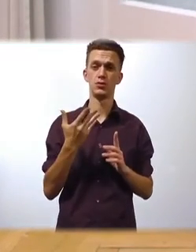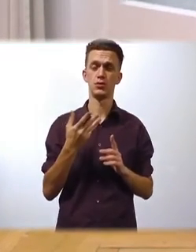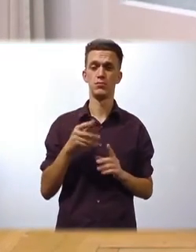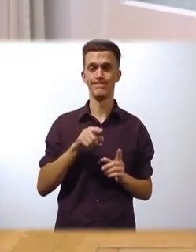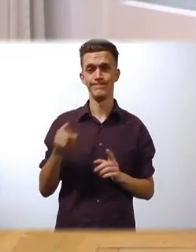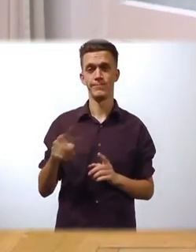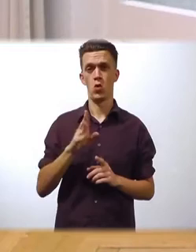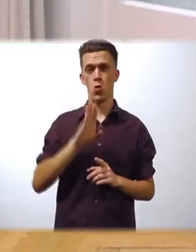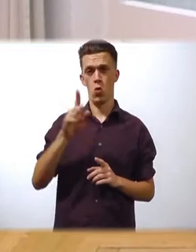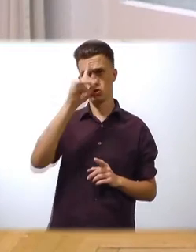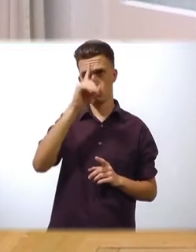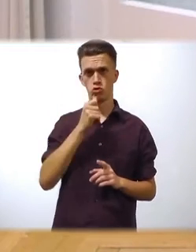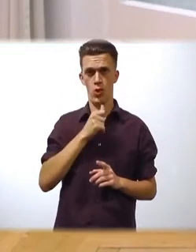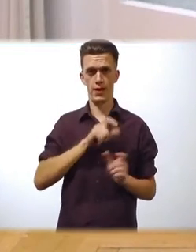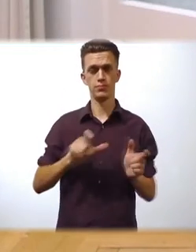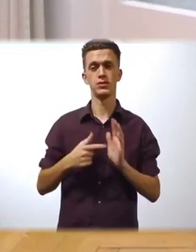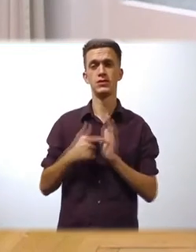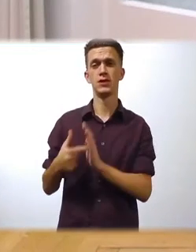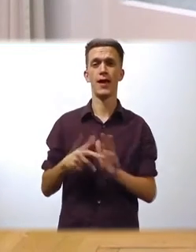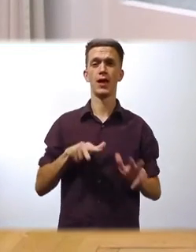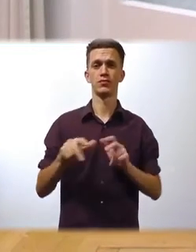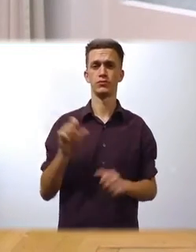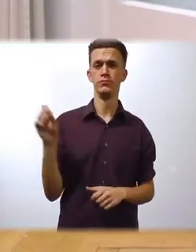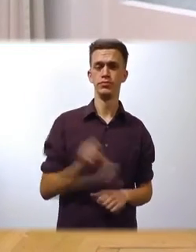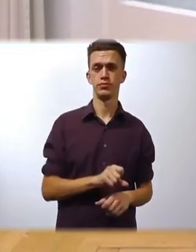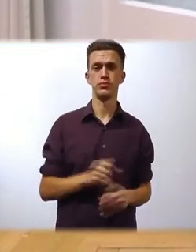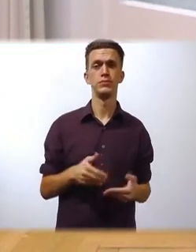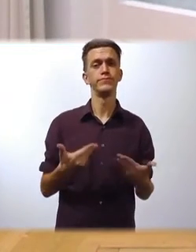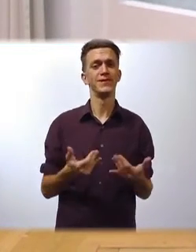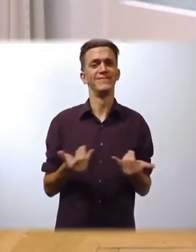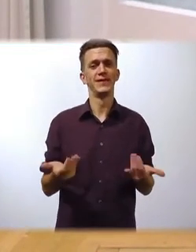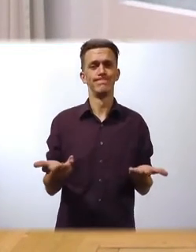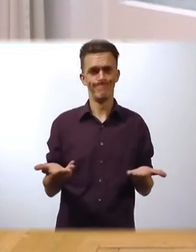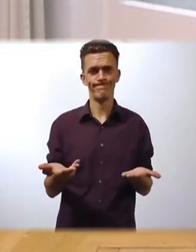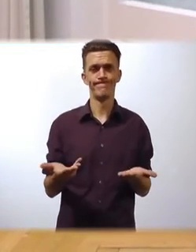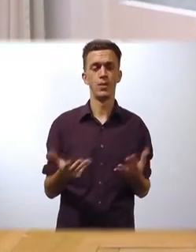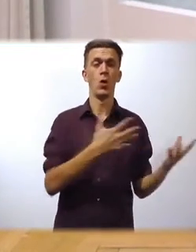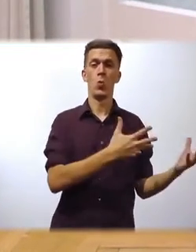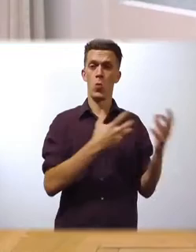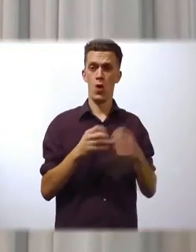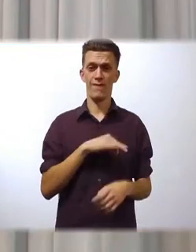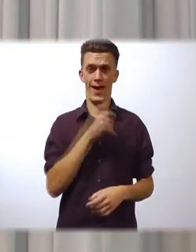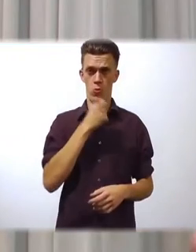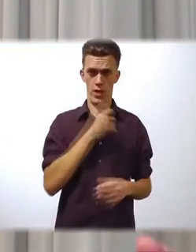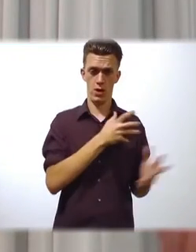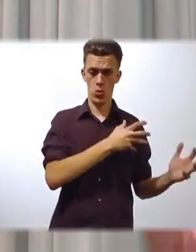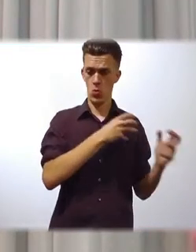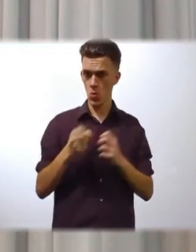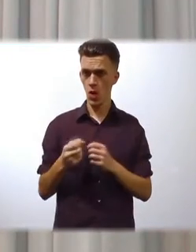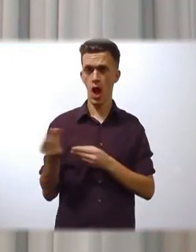sie marginalisierte Jugendliche aus Frankreich in die DDR holten, die häufig arbeitslos waren, damit